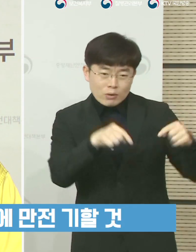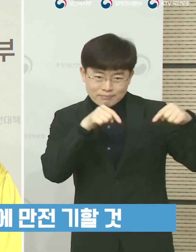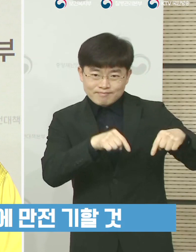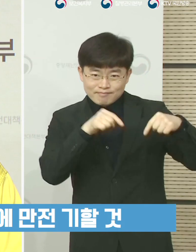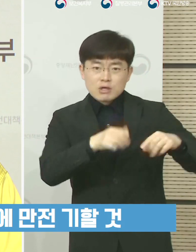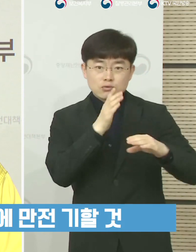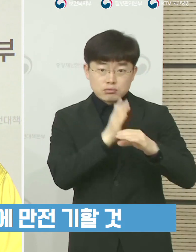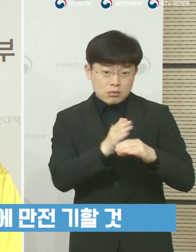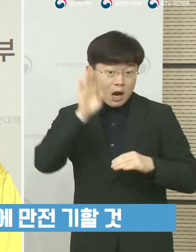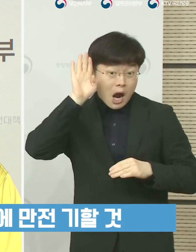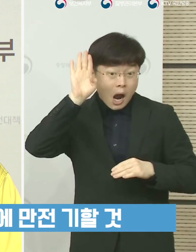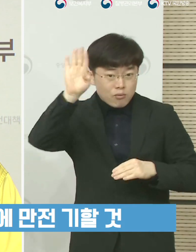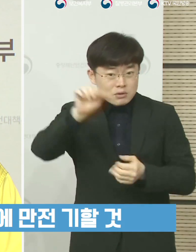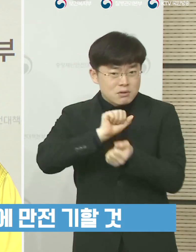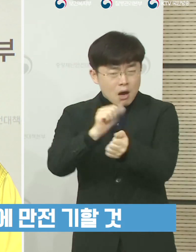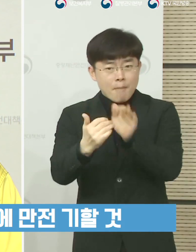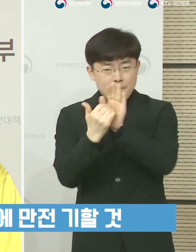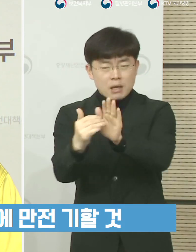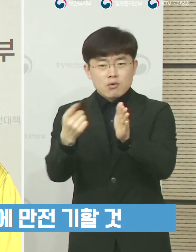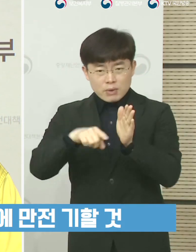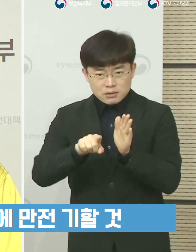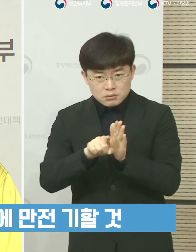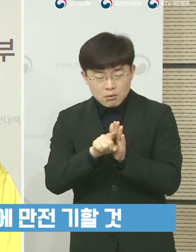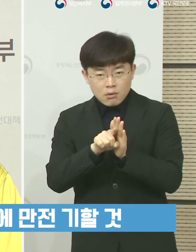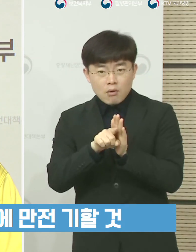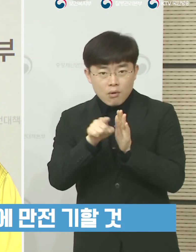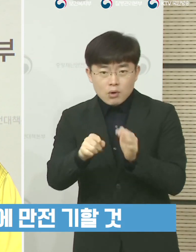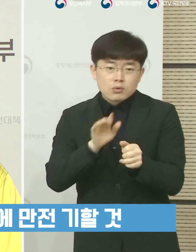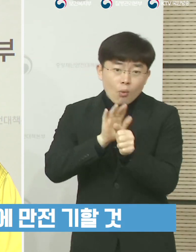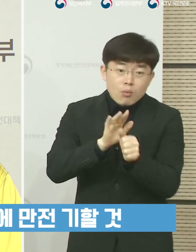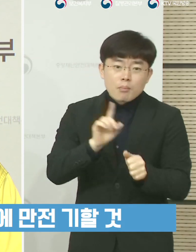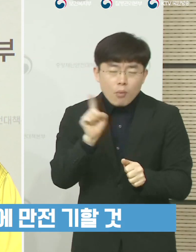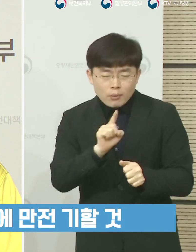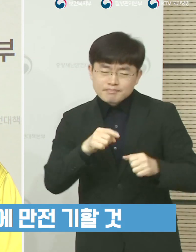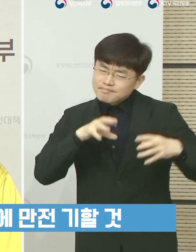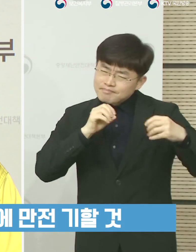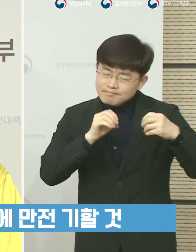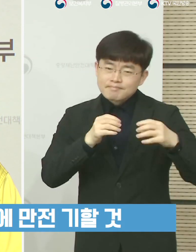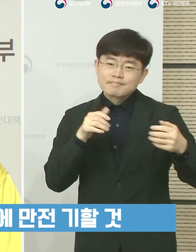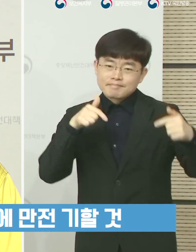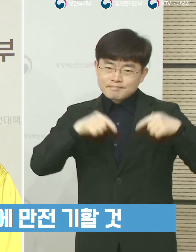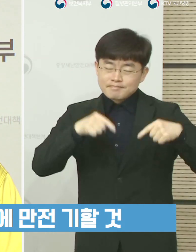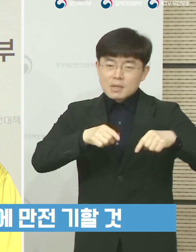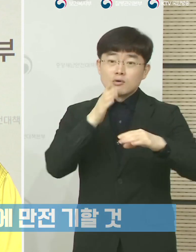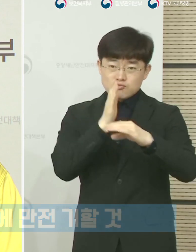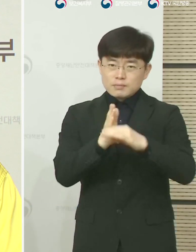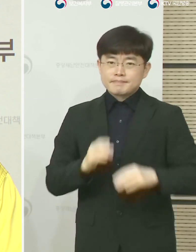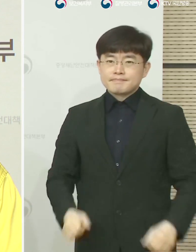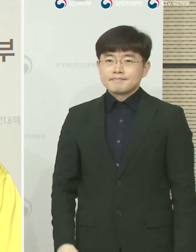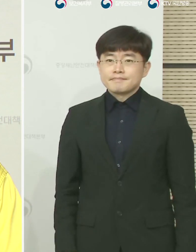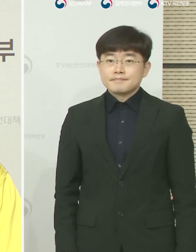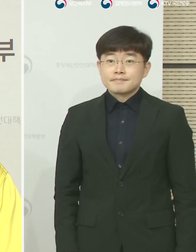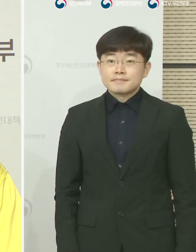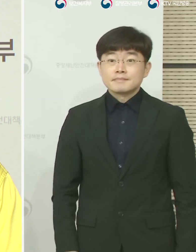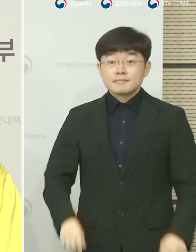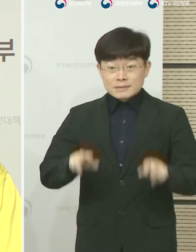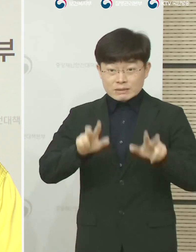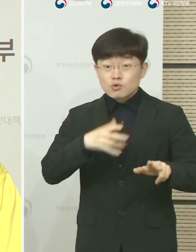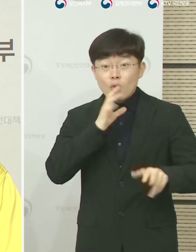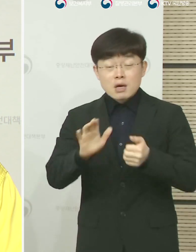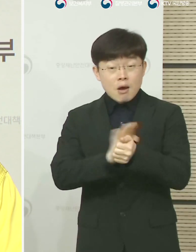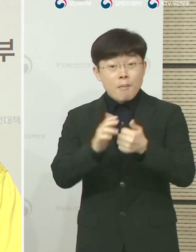앞으로 감염에 효과적으로 대응할 수 있도록 각종 지원 방안들을 강구해 나갈 것입니다. 그런 측면이기 때문에 현재 요양병원